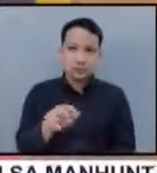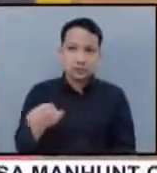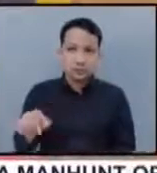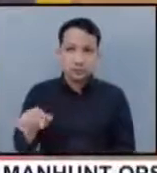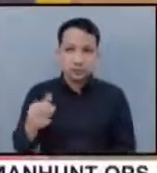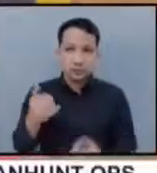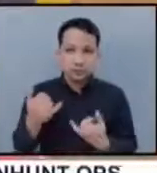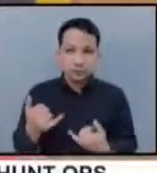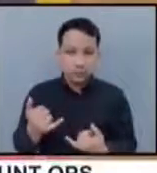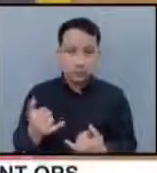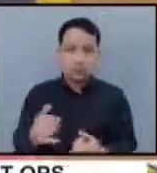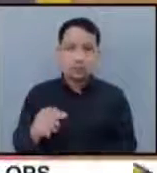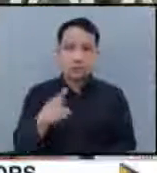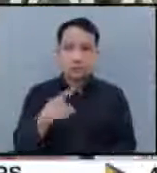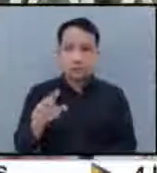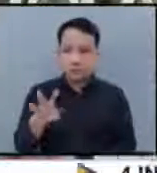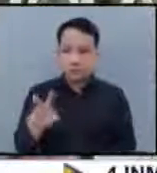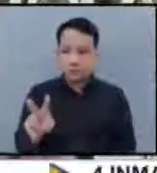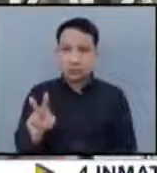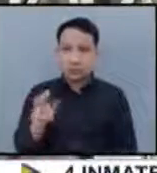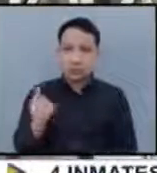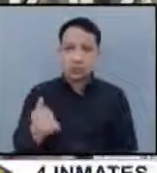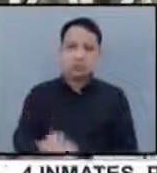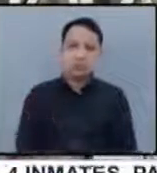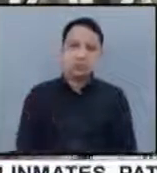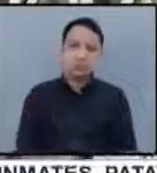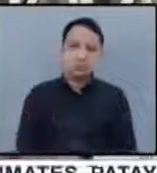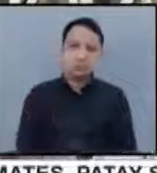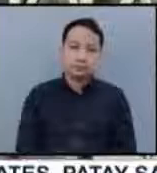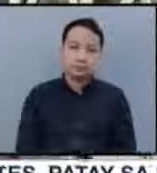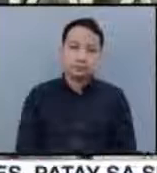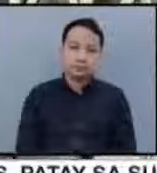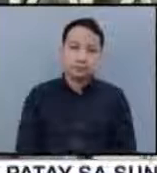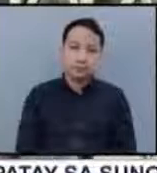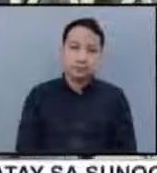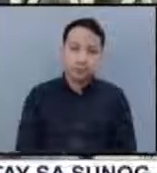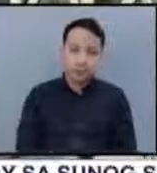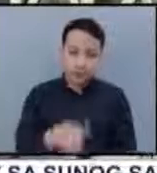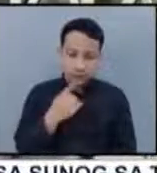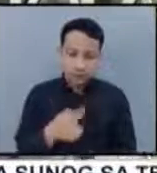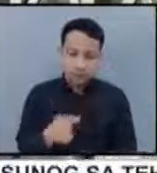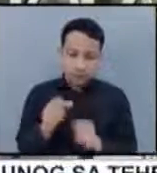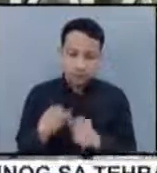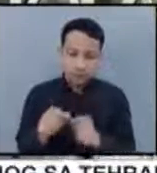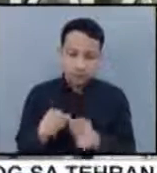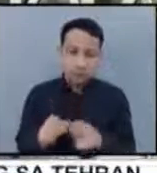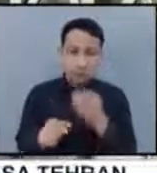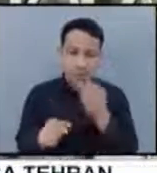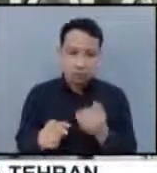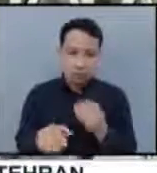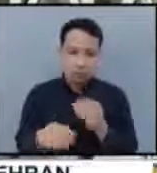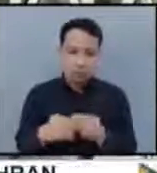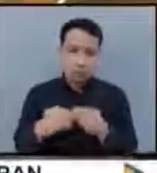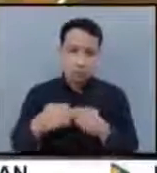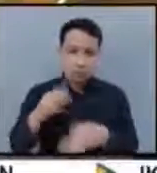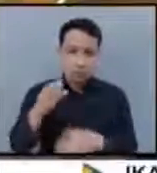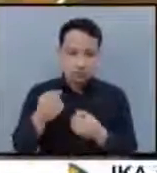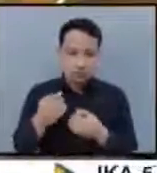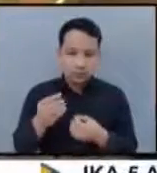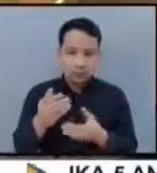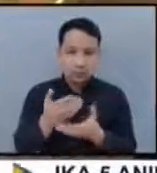ngayon 142 pesos na. Ayon sa ilang nagtitinda, bukod sa paglobo ng presyo ng raw